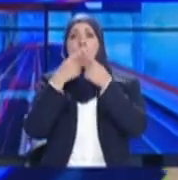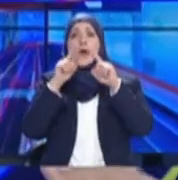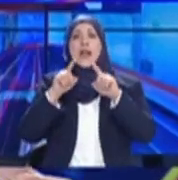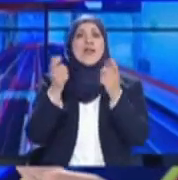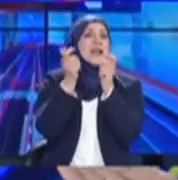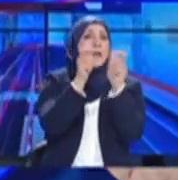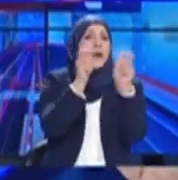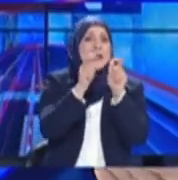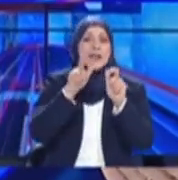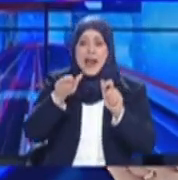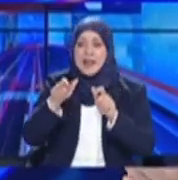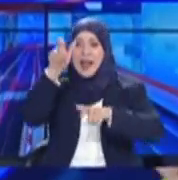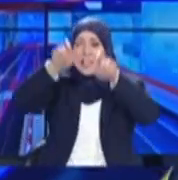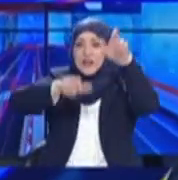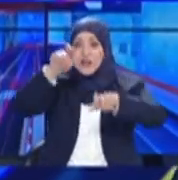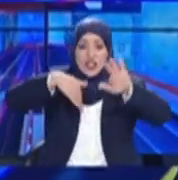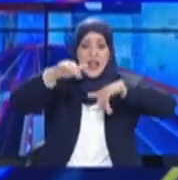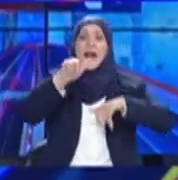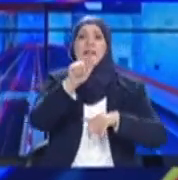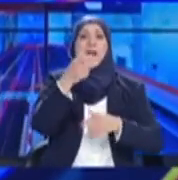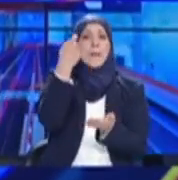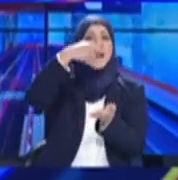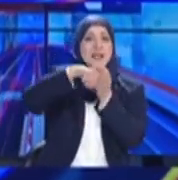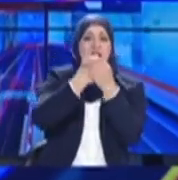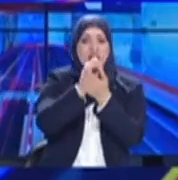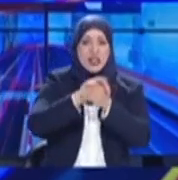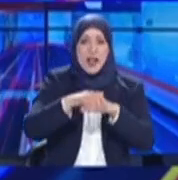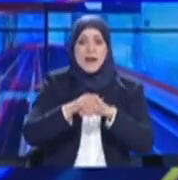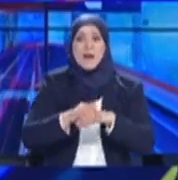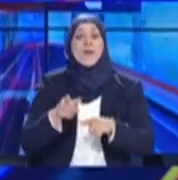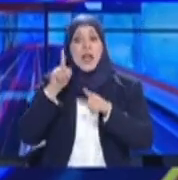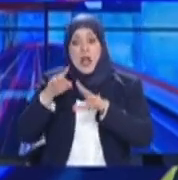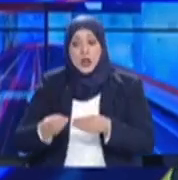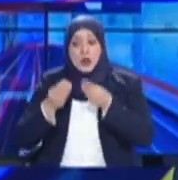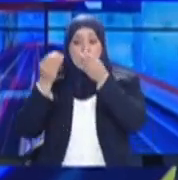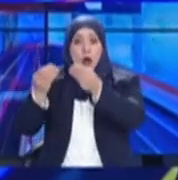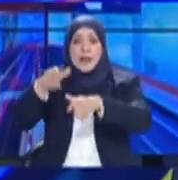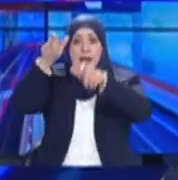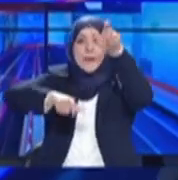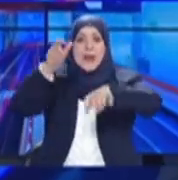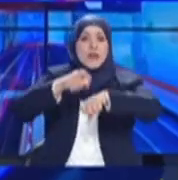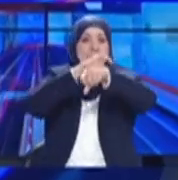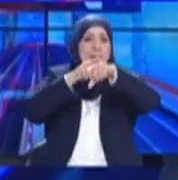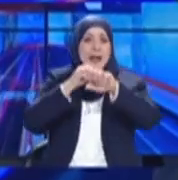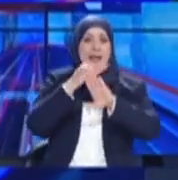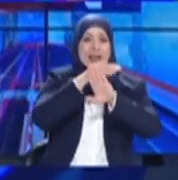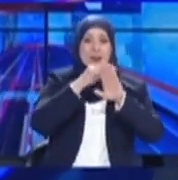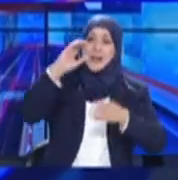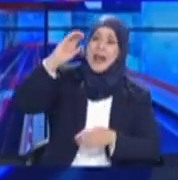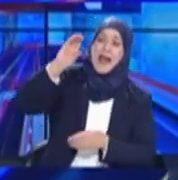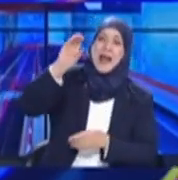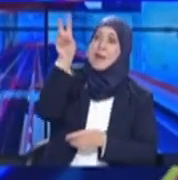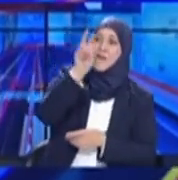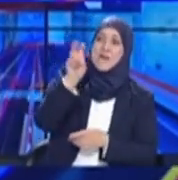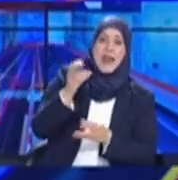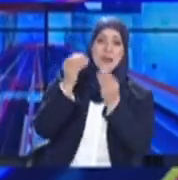في الشارع المواطنين والمواطنات وفرنا اليوم هو كل واحد قالب صابون صابون اللي موجود اه في المستودعات